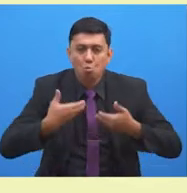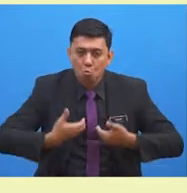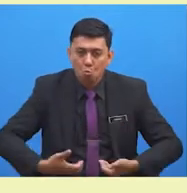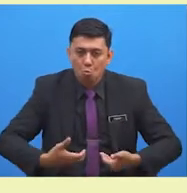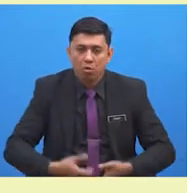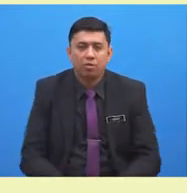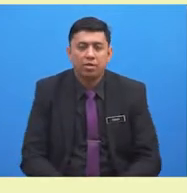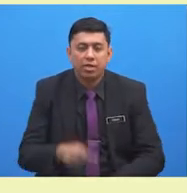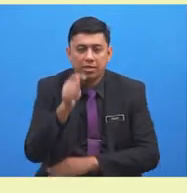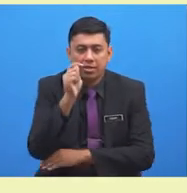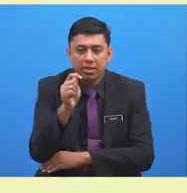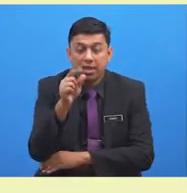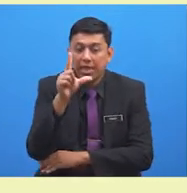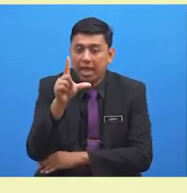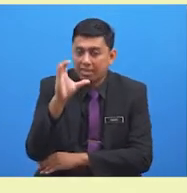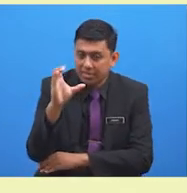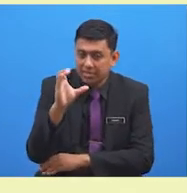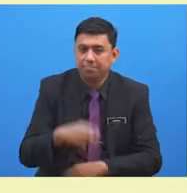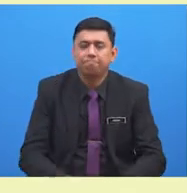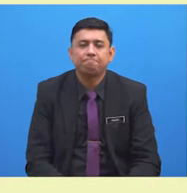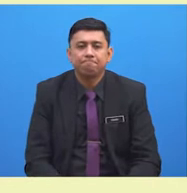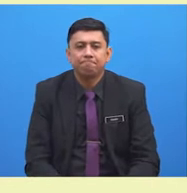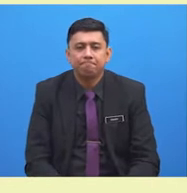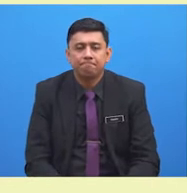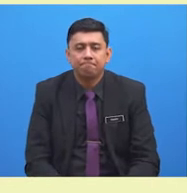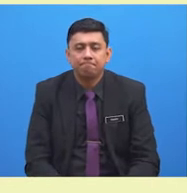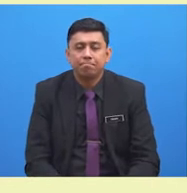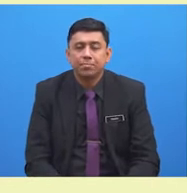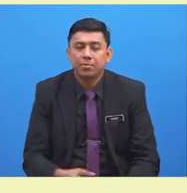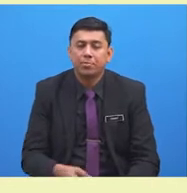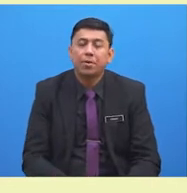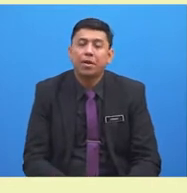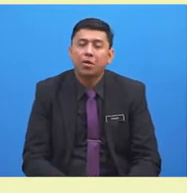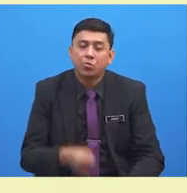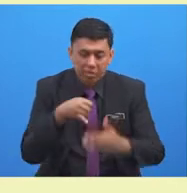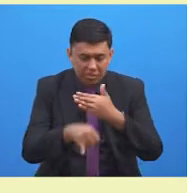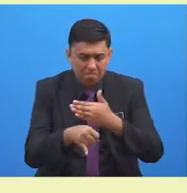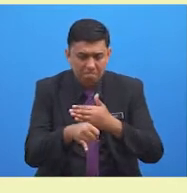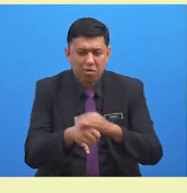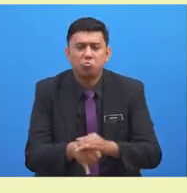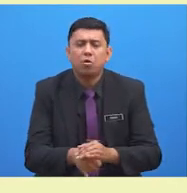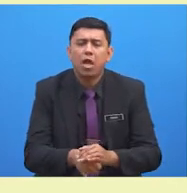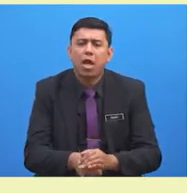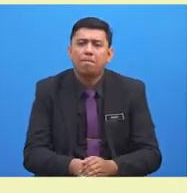padu paru-paru sepenuhnya atau isi padu udara dalam paru-paru selepas sedutan